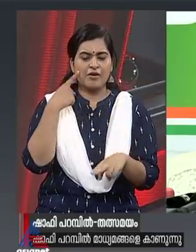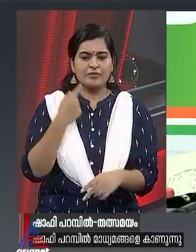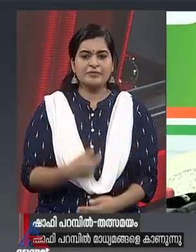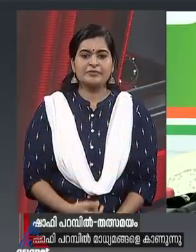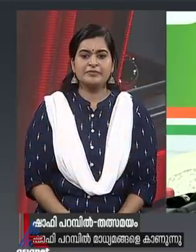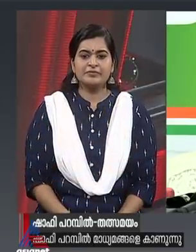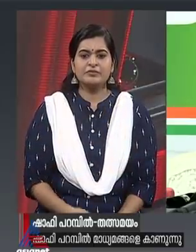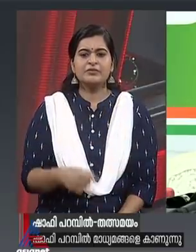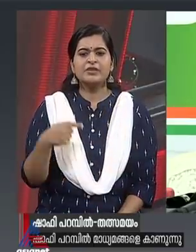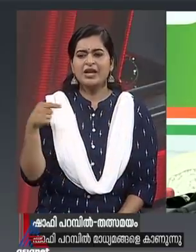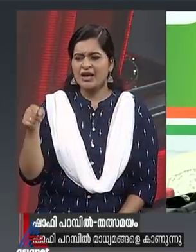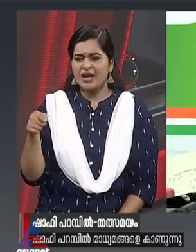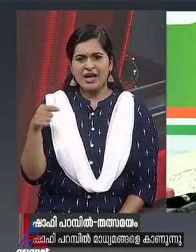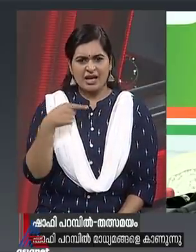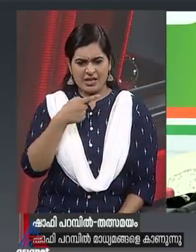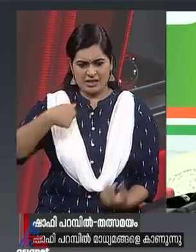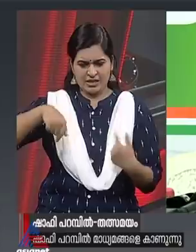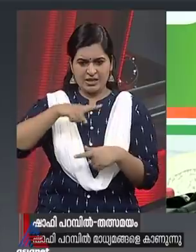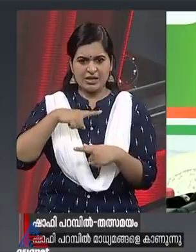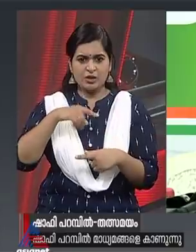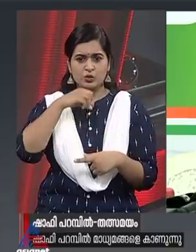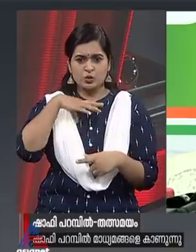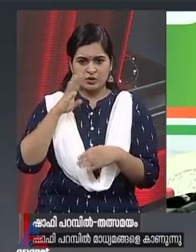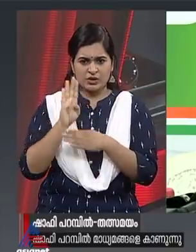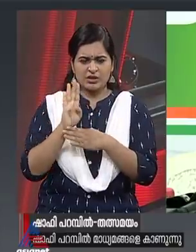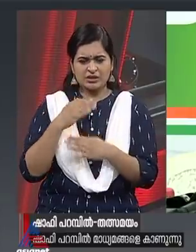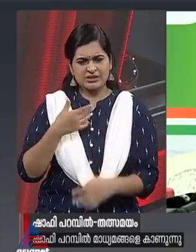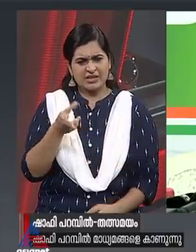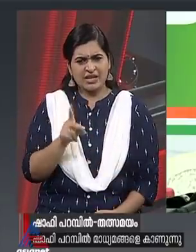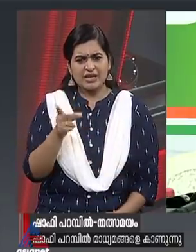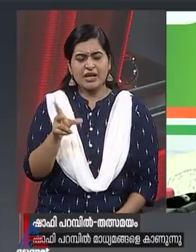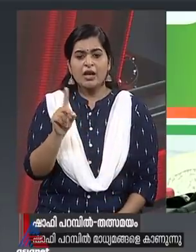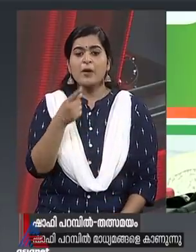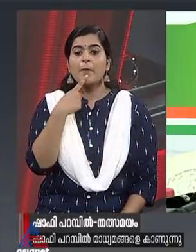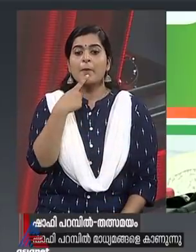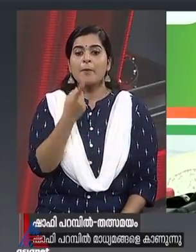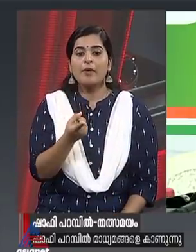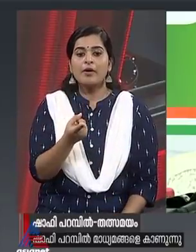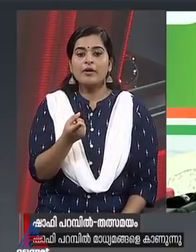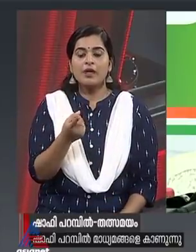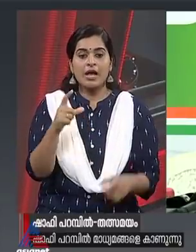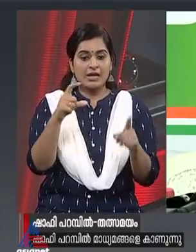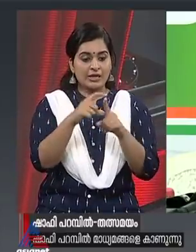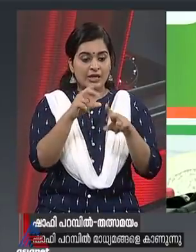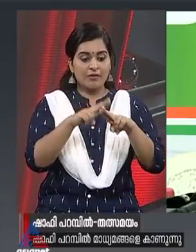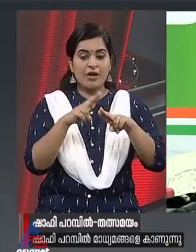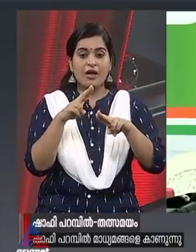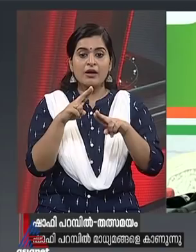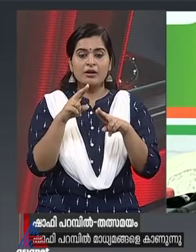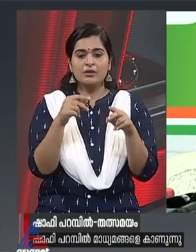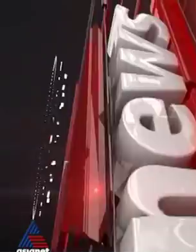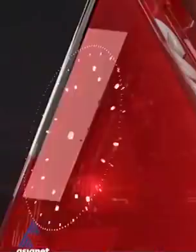ഞങ്ങൾ ആവർത്തിച്ചു പറയുന്നു, ഒരു യുവജന സംഘടന എന്ന ലേബിൾ കളഞ്ഞിട്ട് മുഖ്യമന്ത്രിയുടെ ന്യായീകരണ സംഘമായി ഒരു സഹകരണ സംഘം രജിസ്റ്റർ